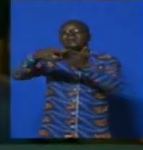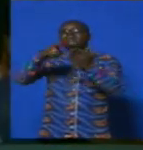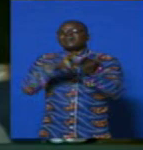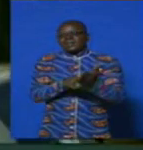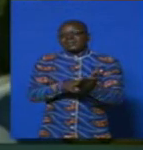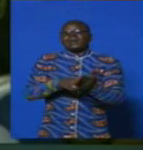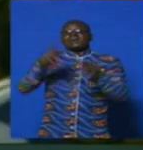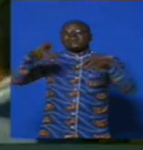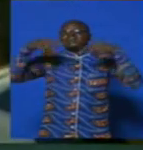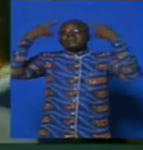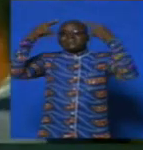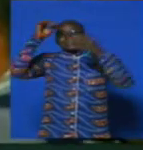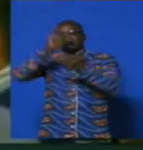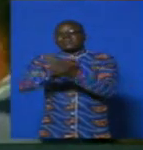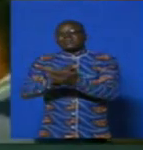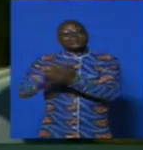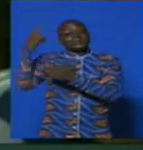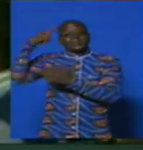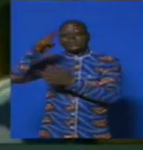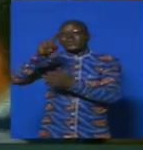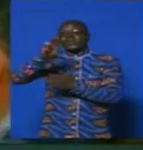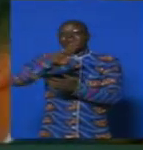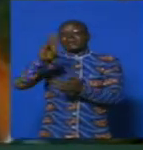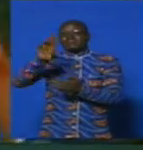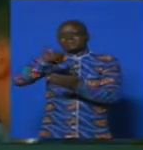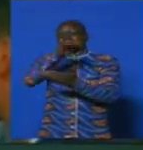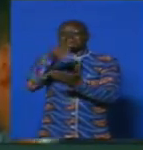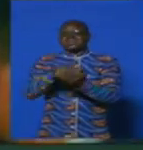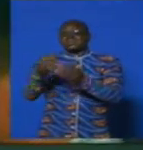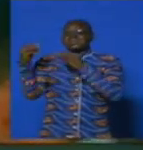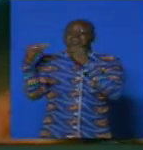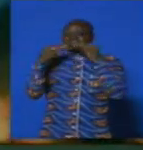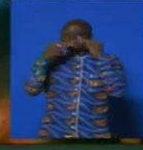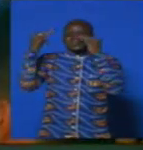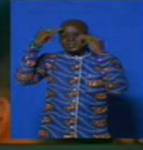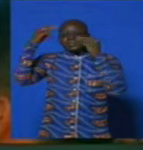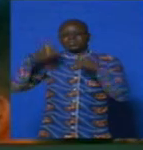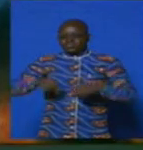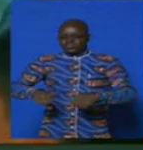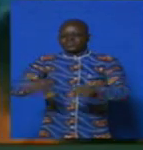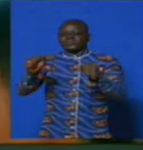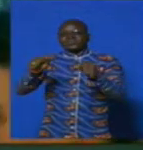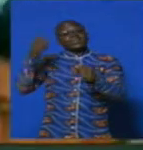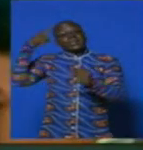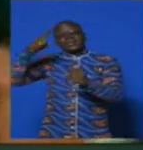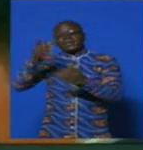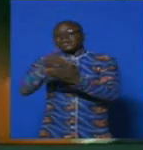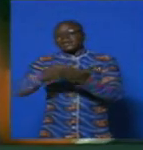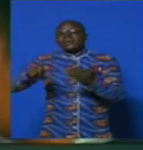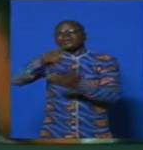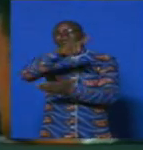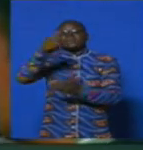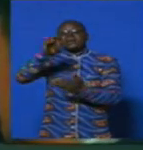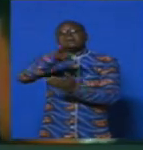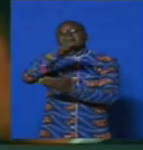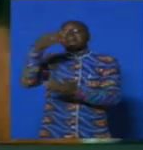à atteindre le site de Pattaya Beach, un site apparemment inondé. Ils ont poursuivi leur exploration et quelques centaines de mètres plus loin,